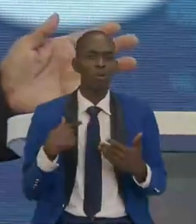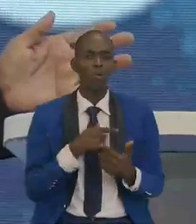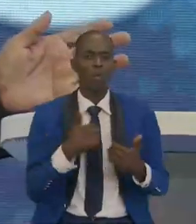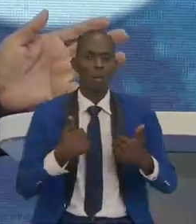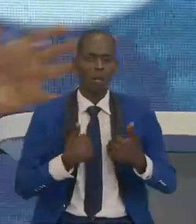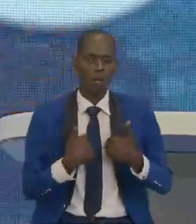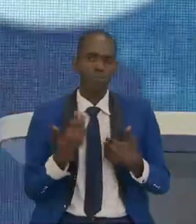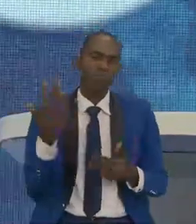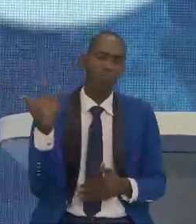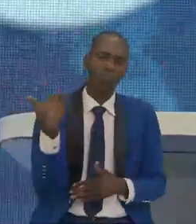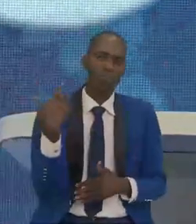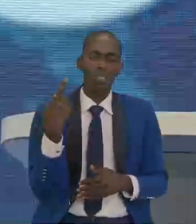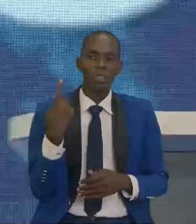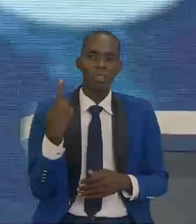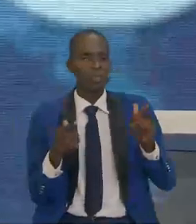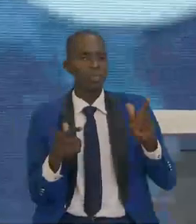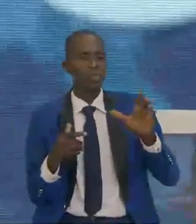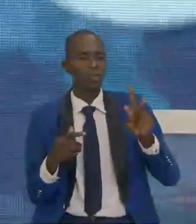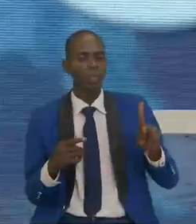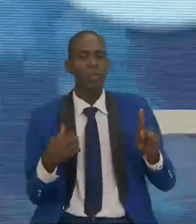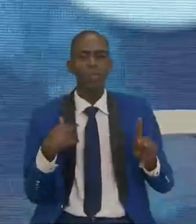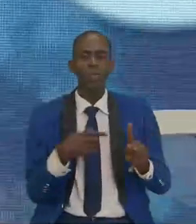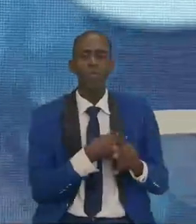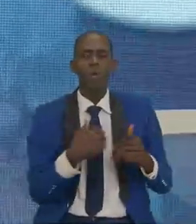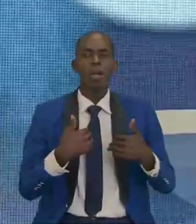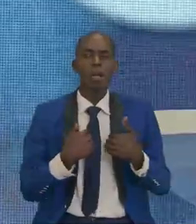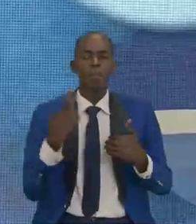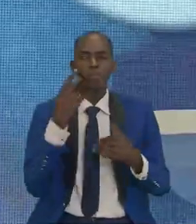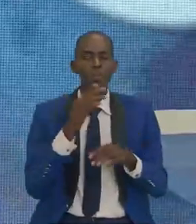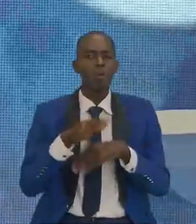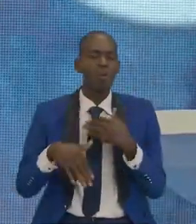Tout au long de ces croisades que nous tenons, les disséquer.